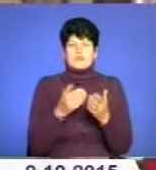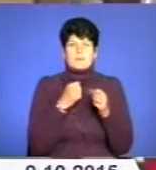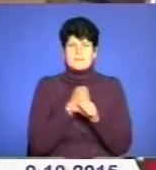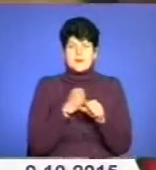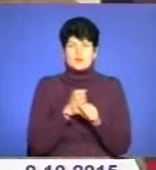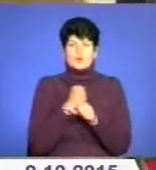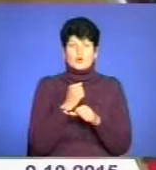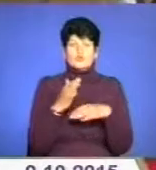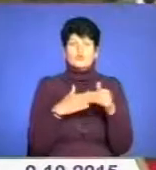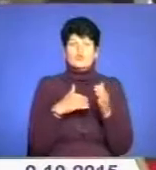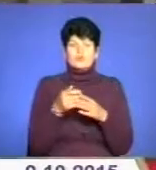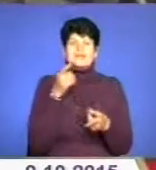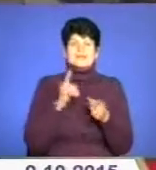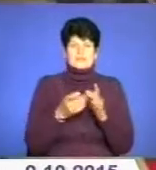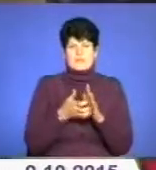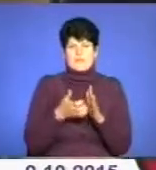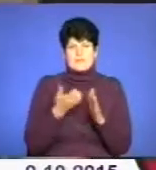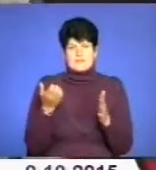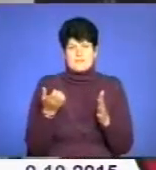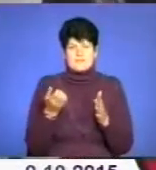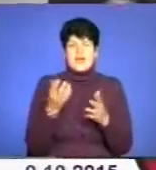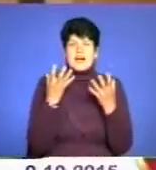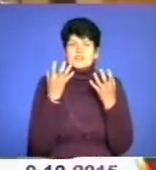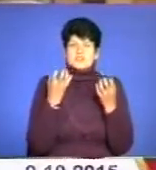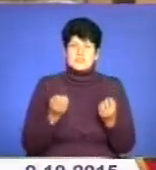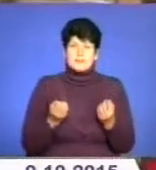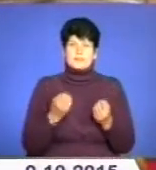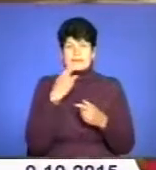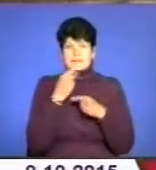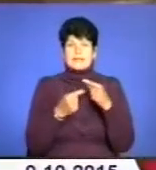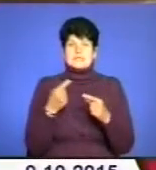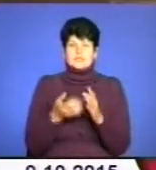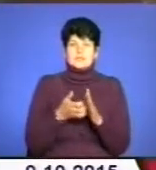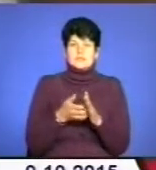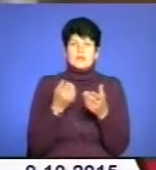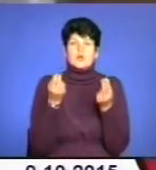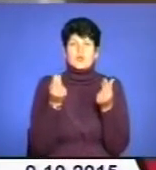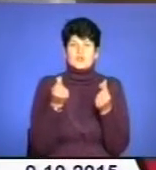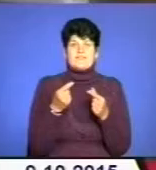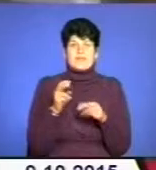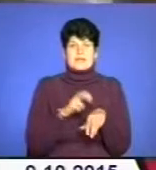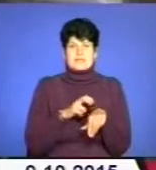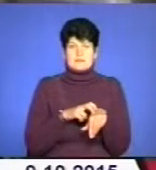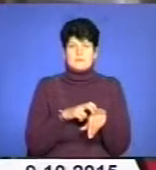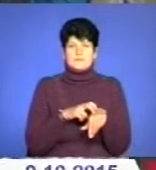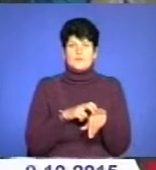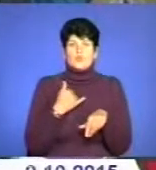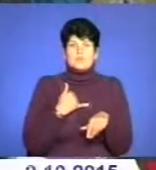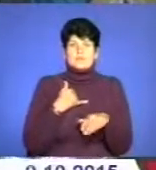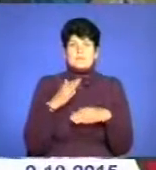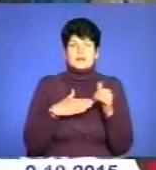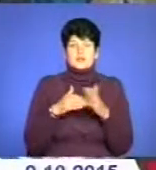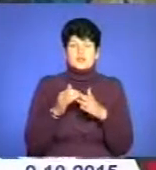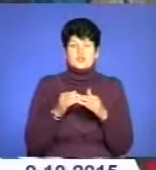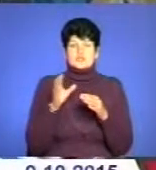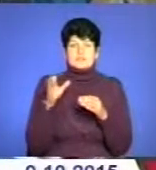бо робочих рук і справді не вистачає. А ще традиційно бракує коштів та ліків. В нас практично наша шафка